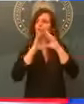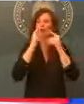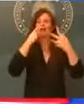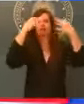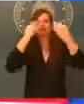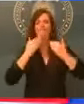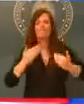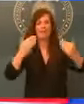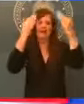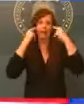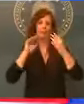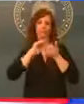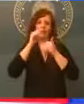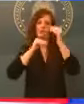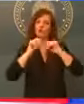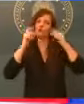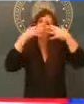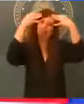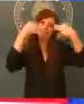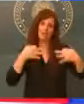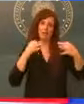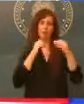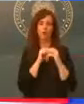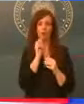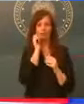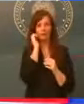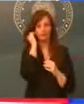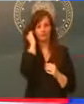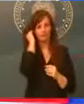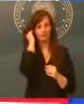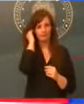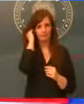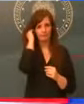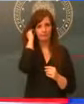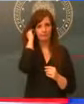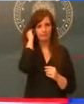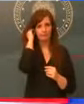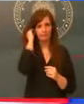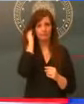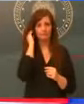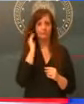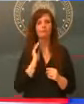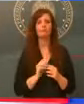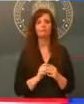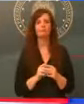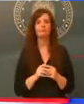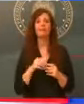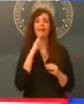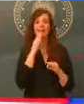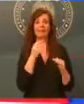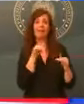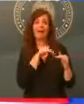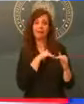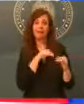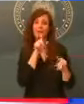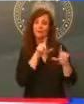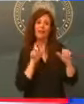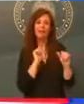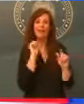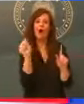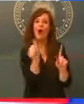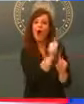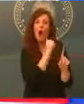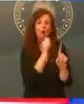sicura più sicure i talenti di ciascuno dei nostri figli si possano in questi talenti esprimere